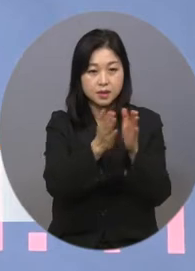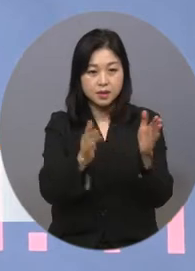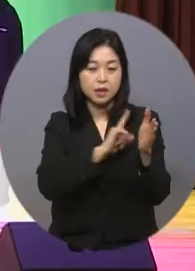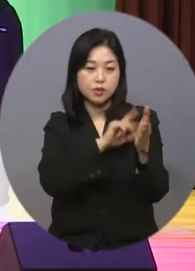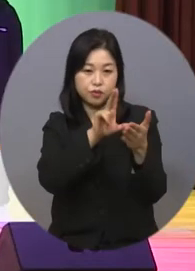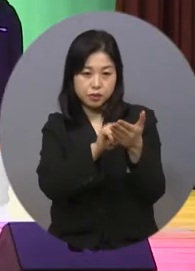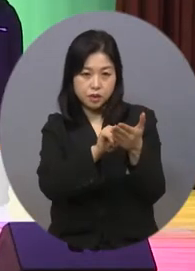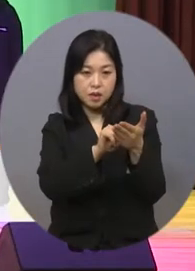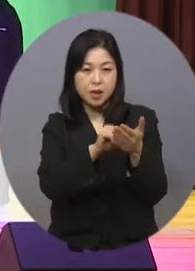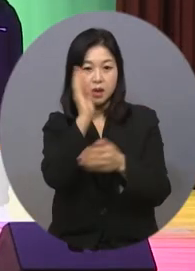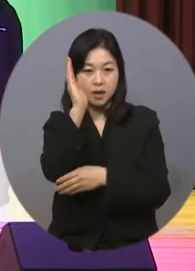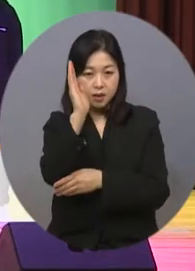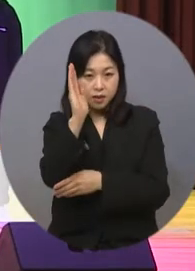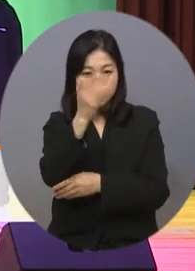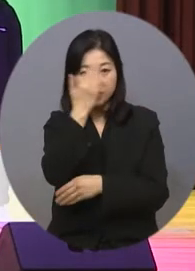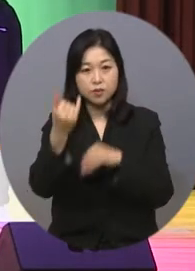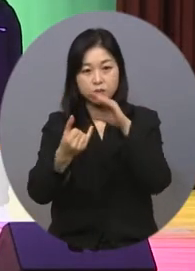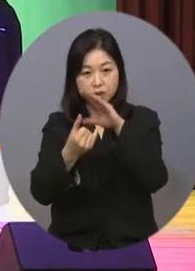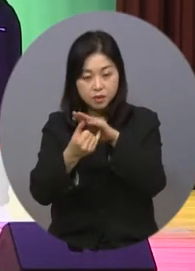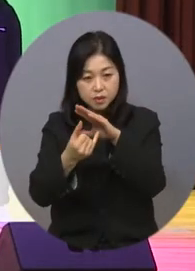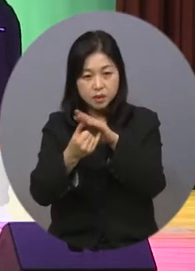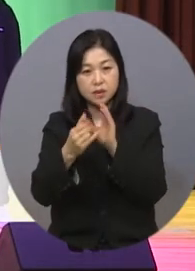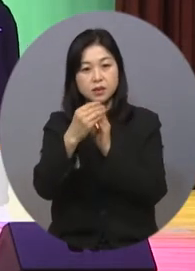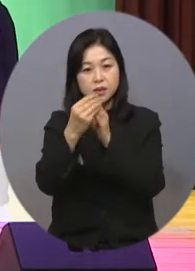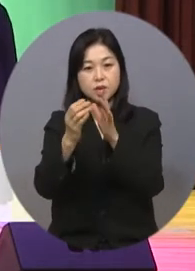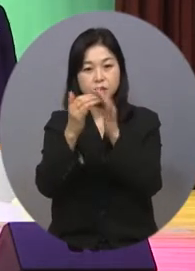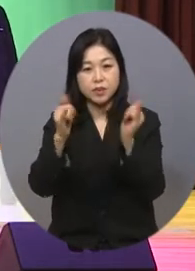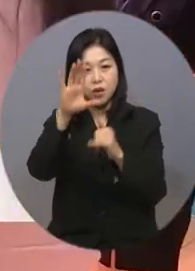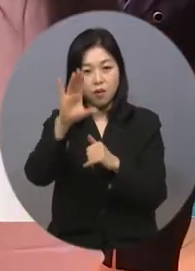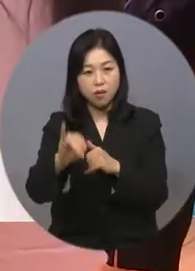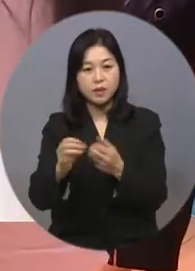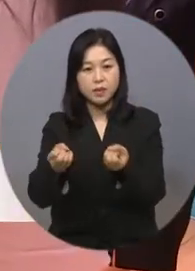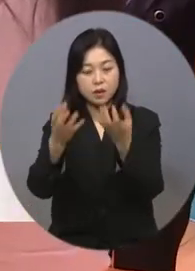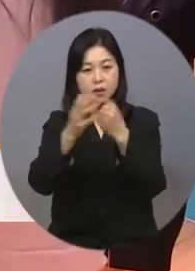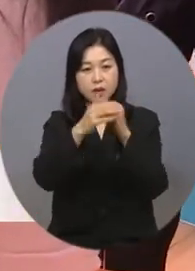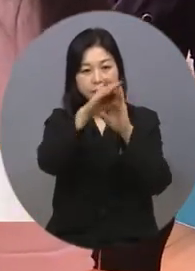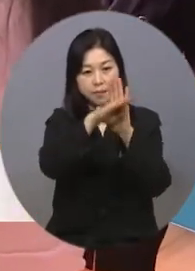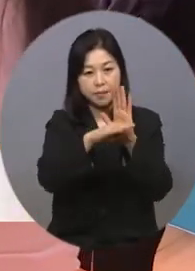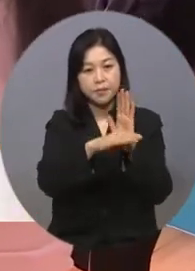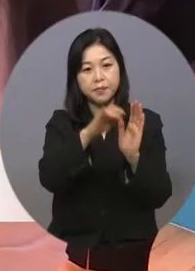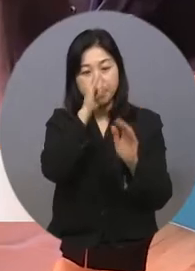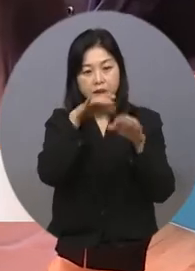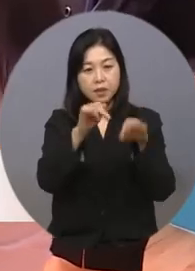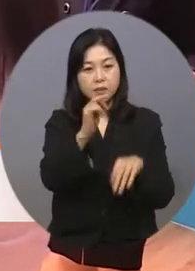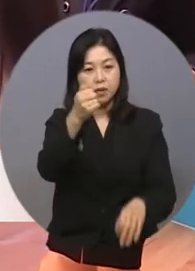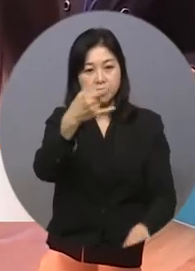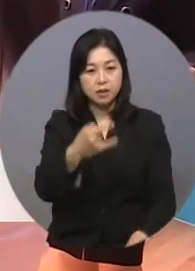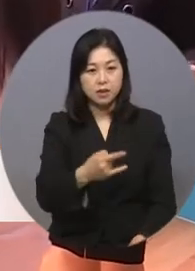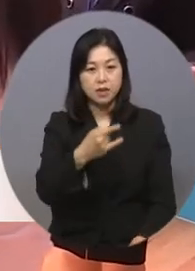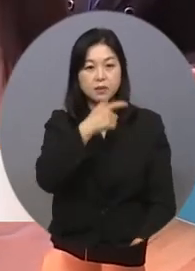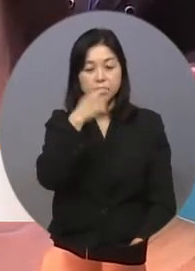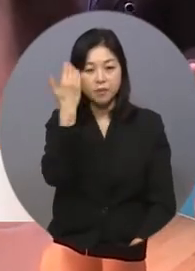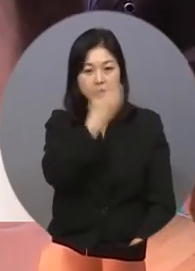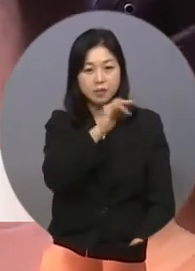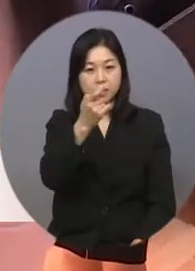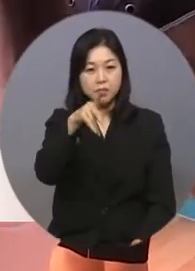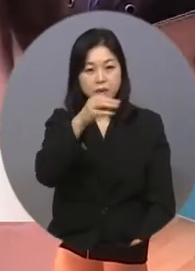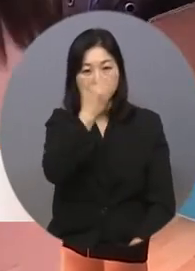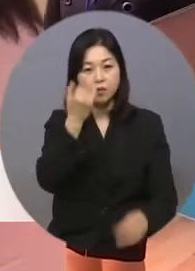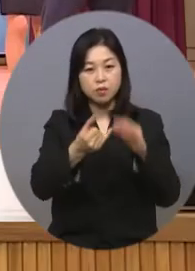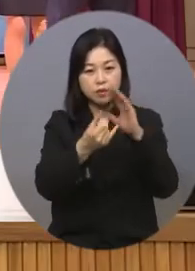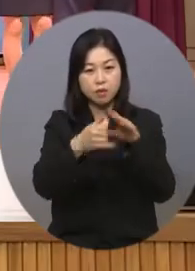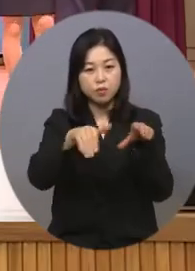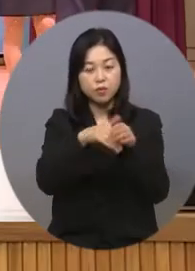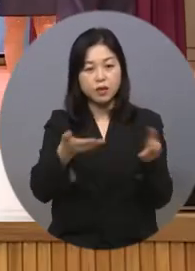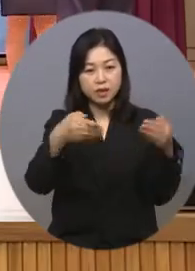강연과 청소년 지도자 어울림마당 순으로 진행했으며 김경희 여수 미평 청소년 문화의 집 관장을